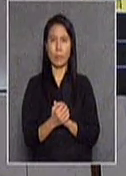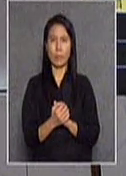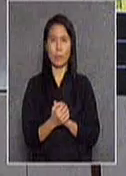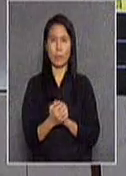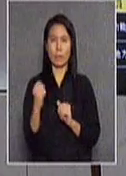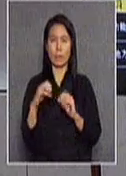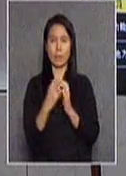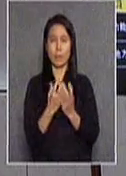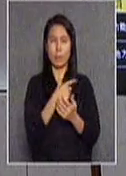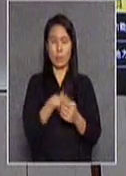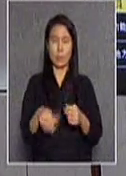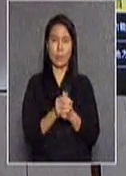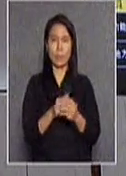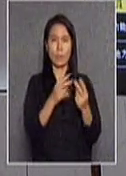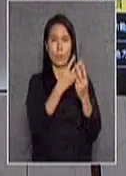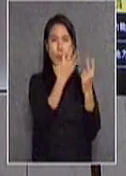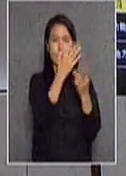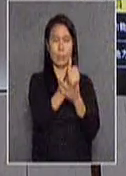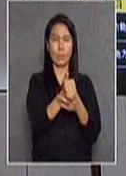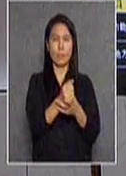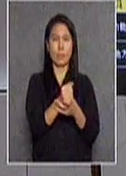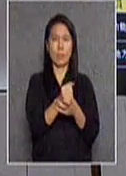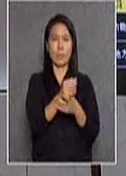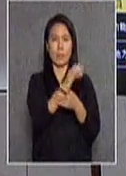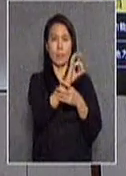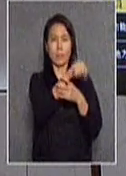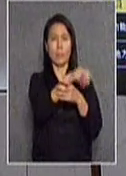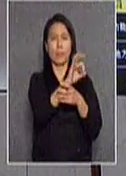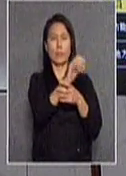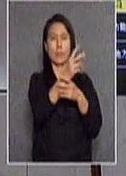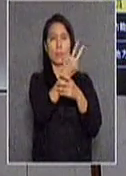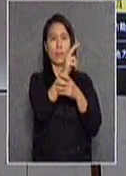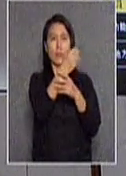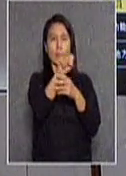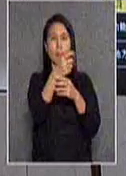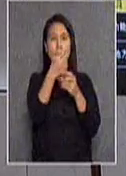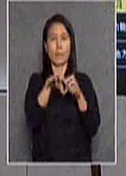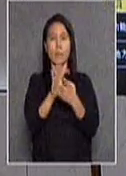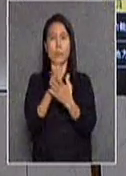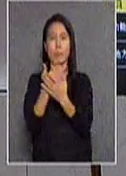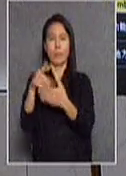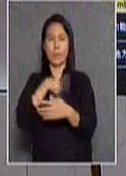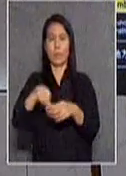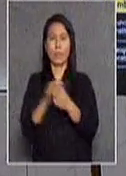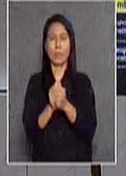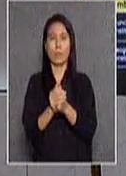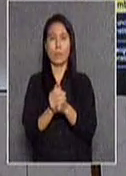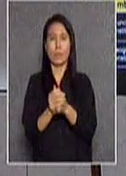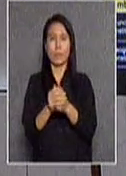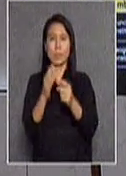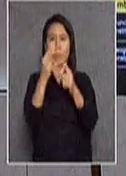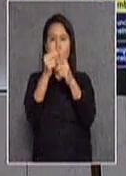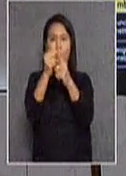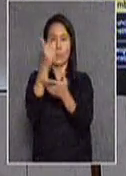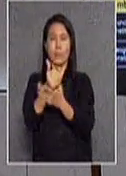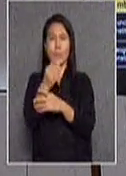功能團體選舉產生的議員24位出席，沒有人贊成，22位反對，沒有人棄權。分區直接選舉產生的議員17位出